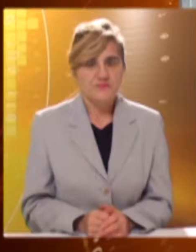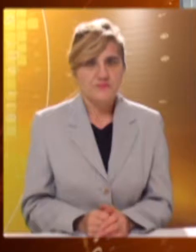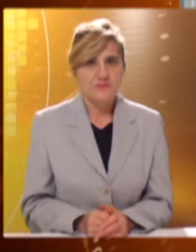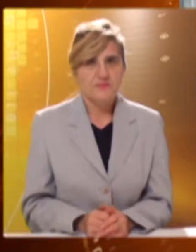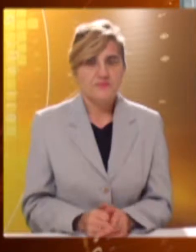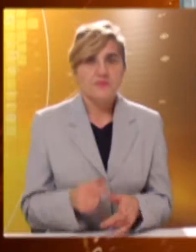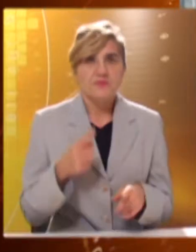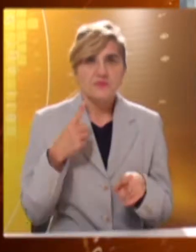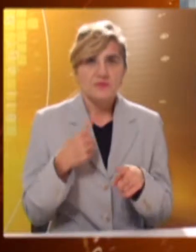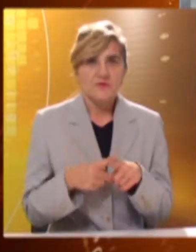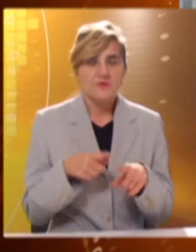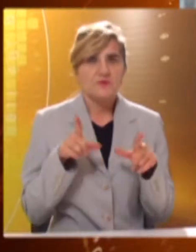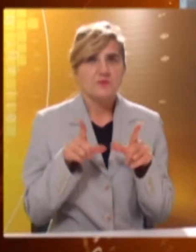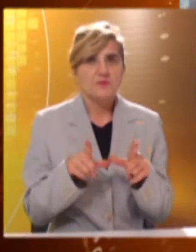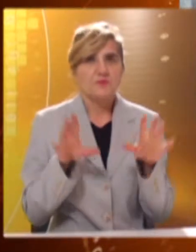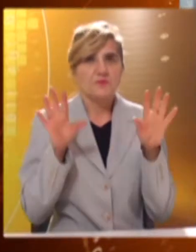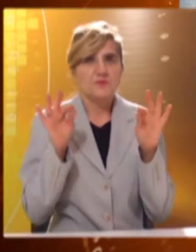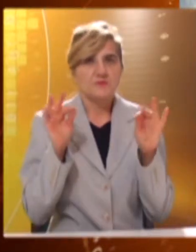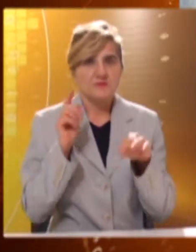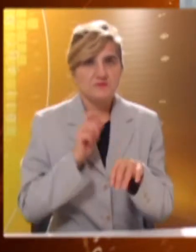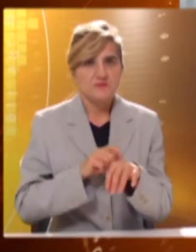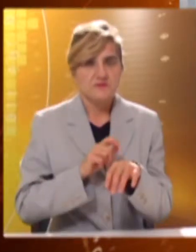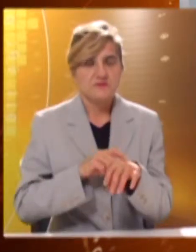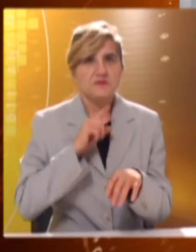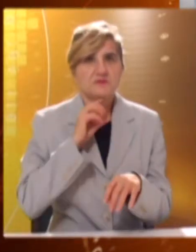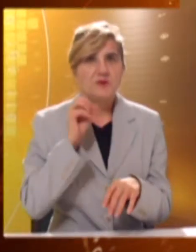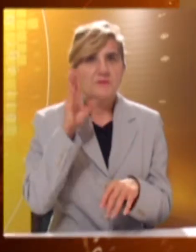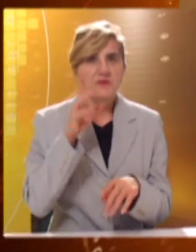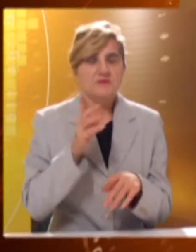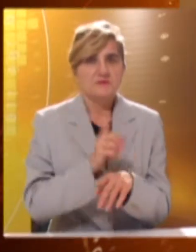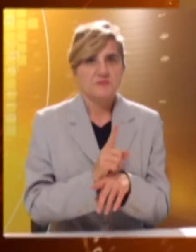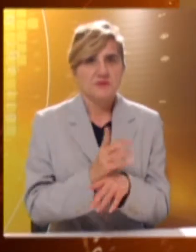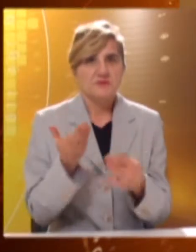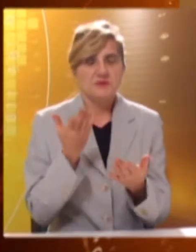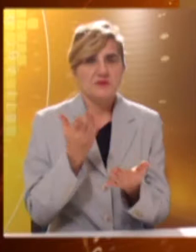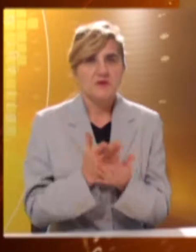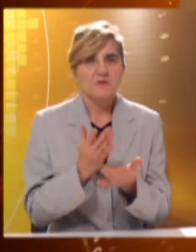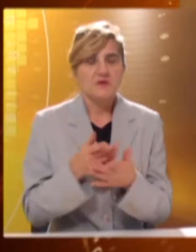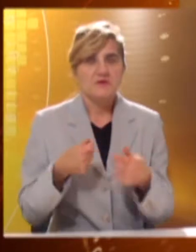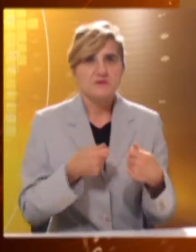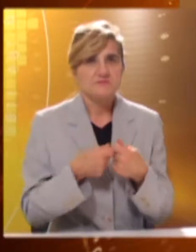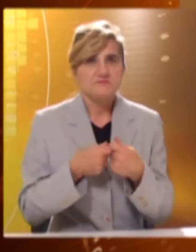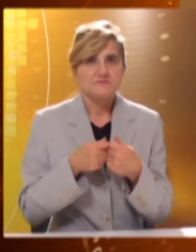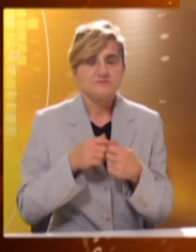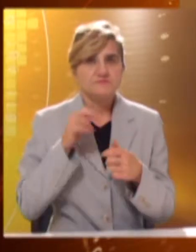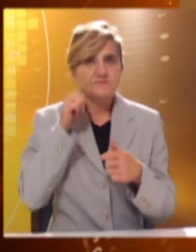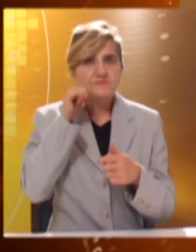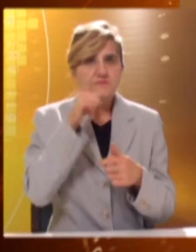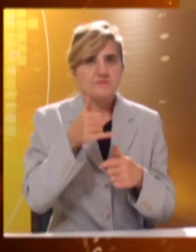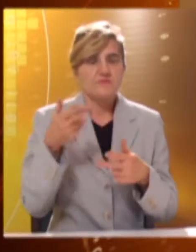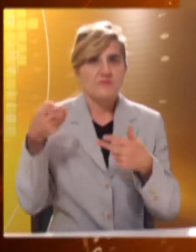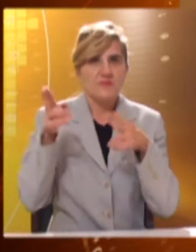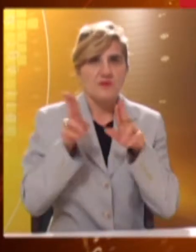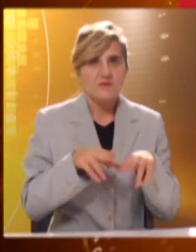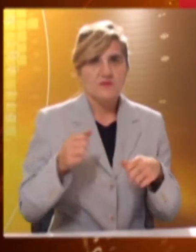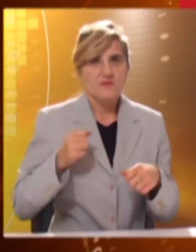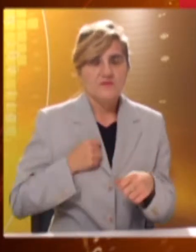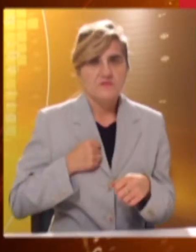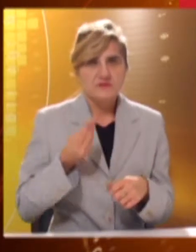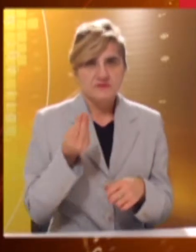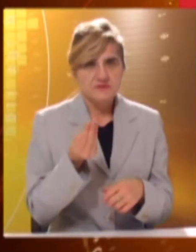Tačno u 10:15 u vreme kada su daleke 1918. godine srpski vojnici stigli na železničku stanicu, juče su se okupili poštovaoci